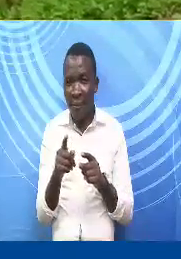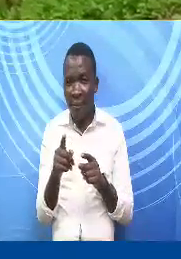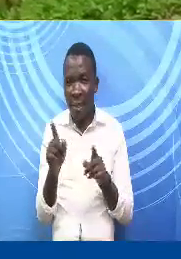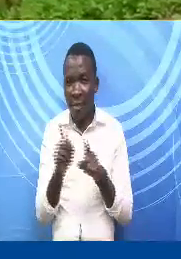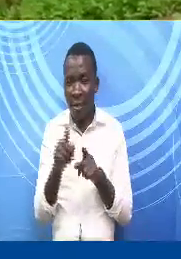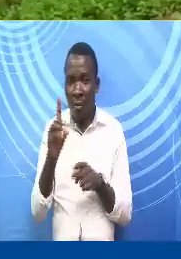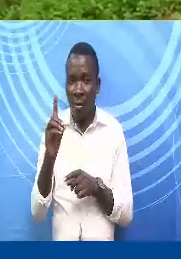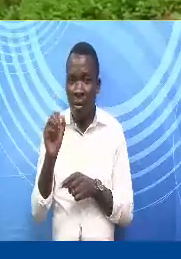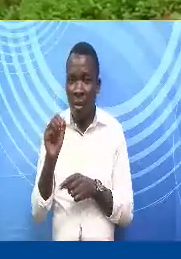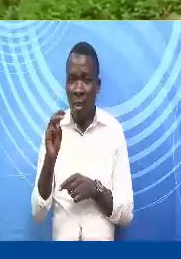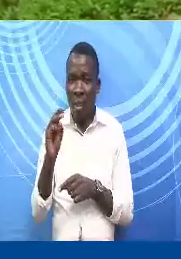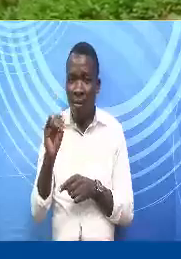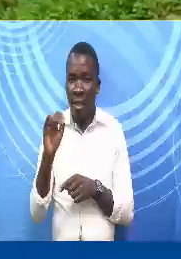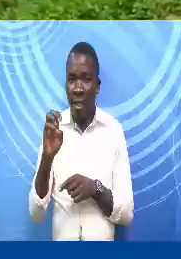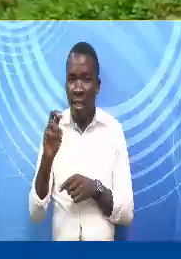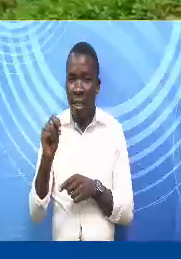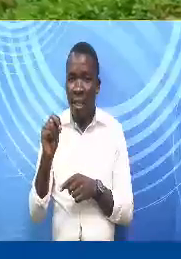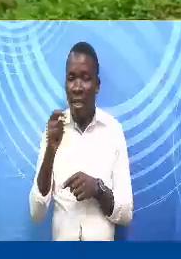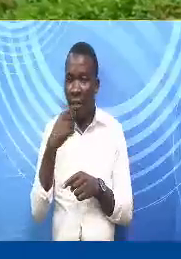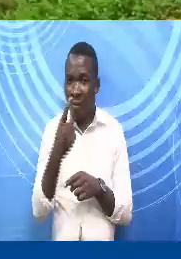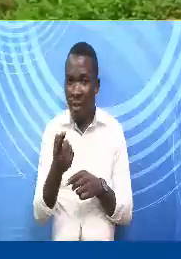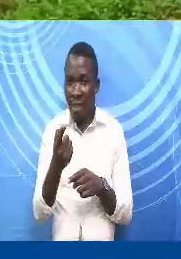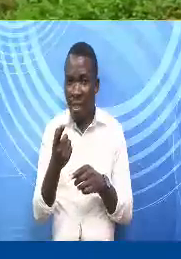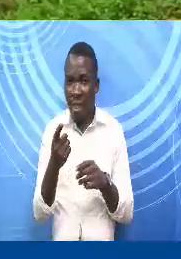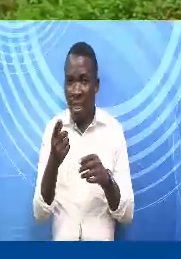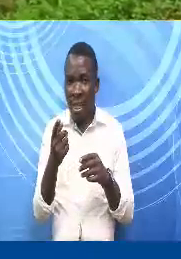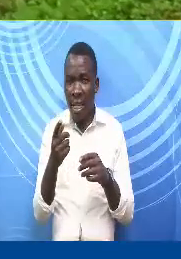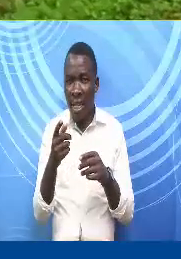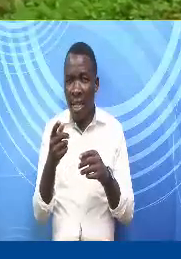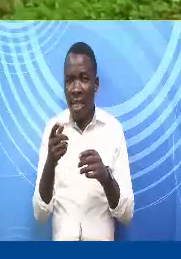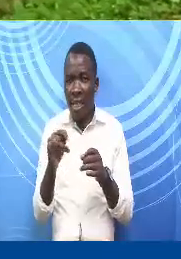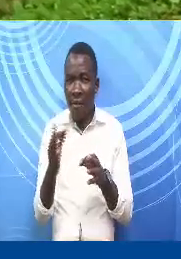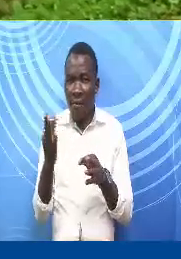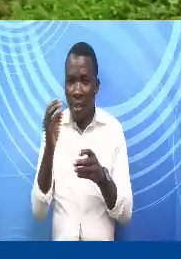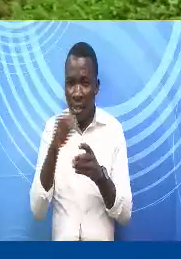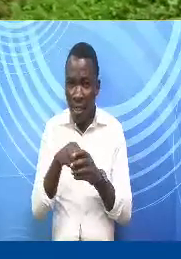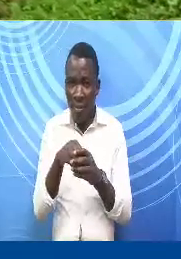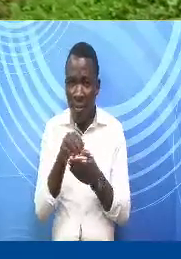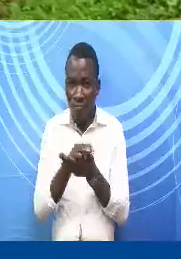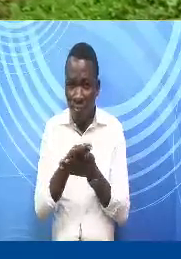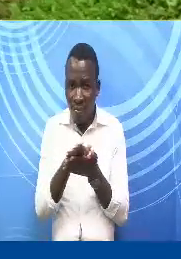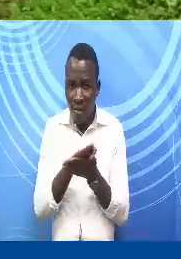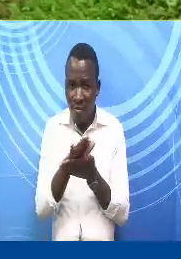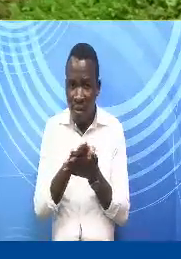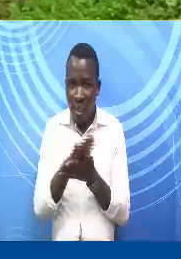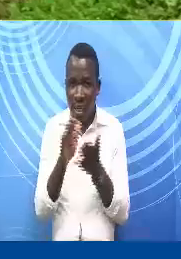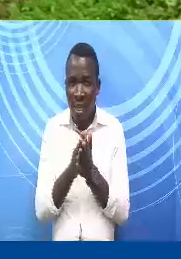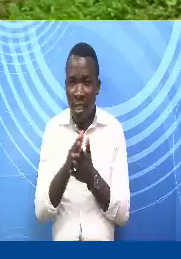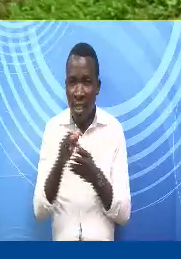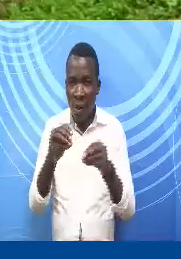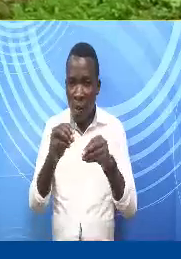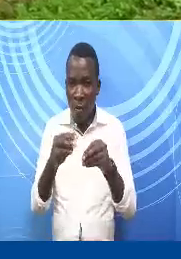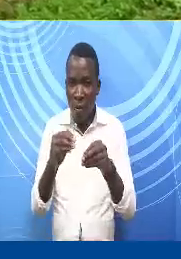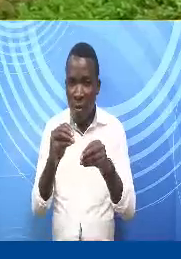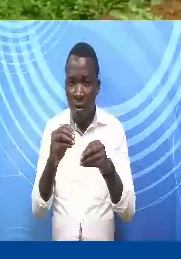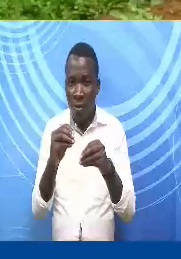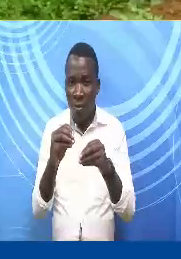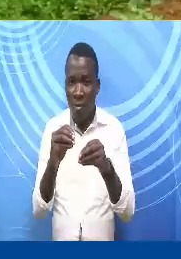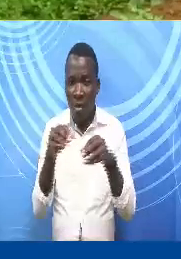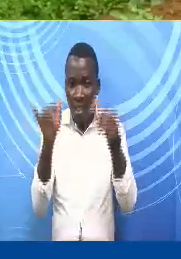aba mu nka cyane arabize iyo basize ibyo bintu amavuta n'umunyu nkirakirya kikaba kikagenda kigiraho